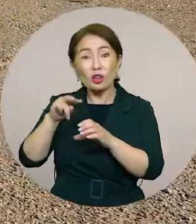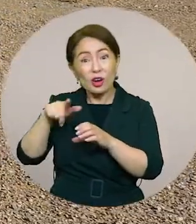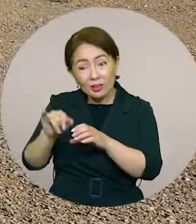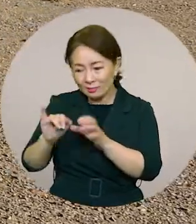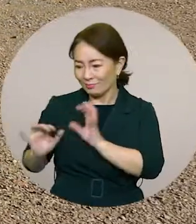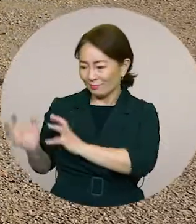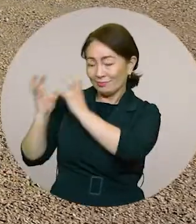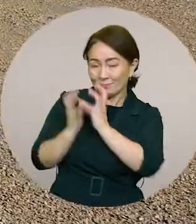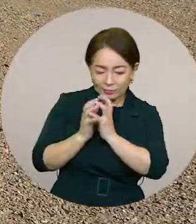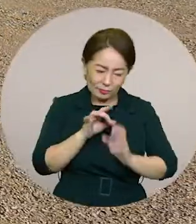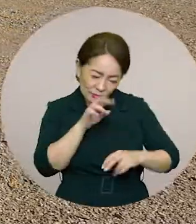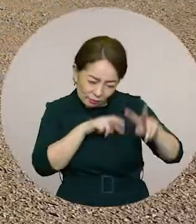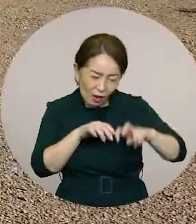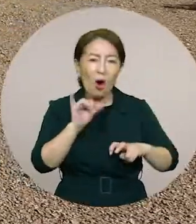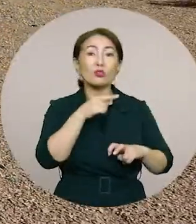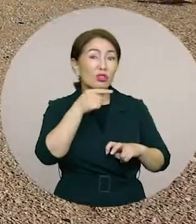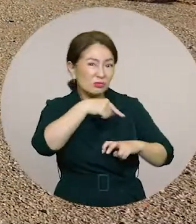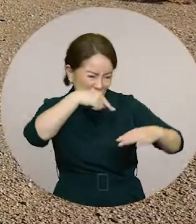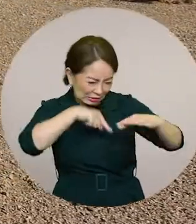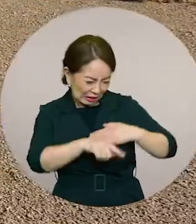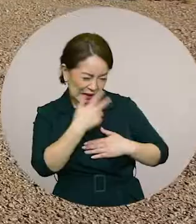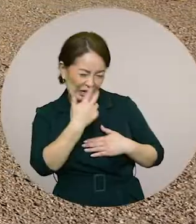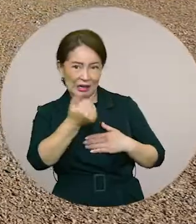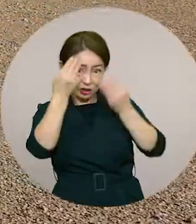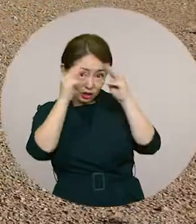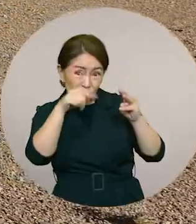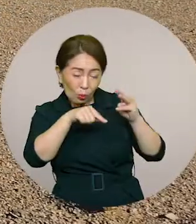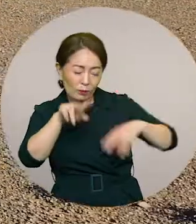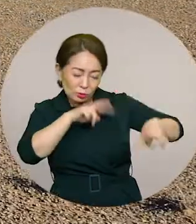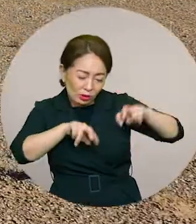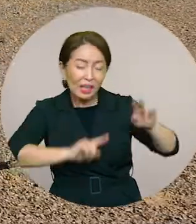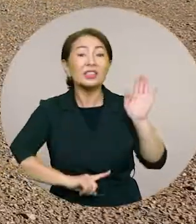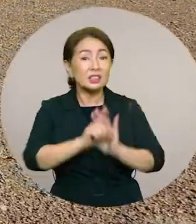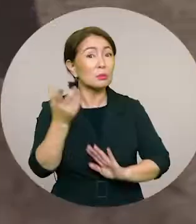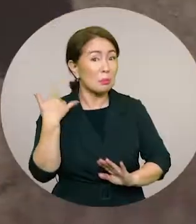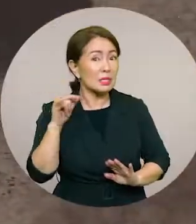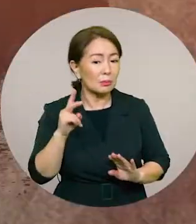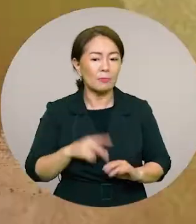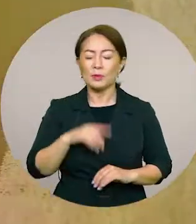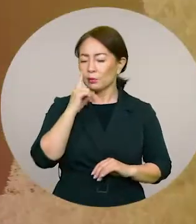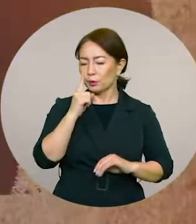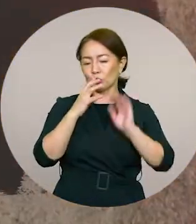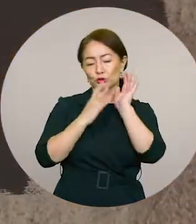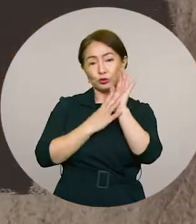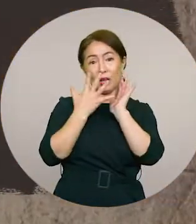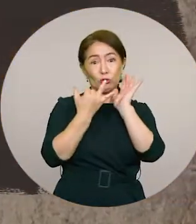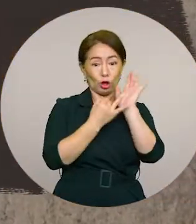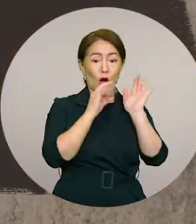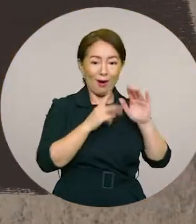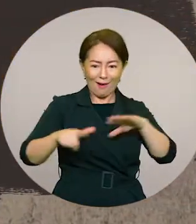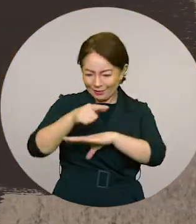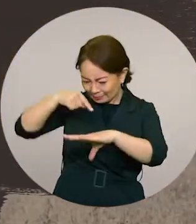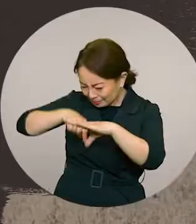улсад ирснээр оюу толгойн талаарх хамгийн анхны шинжлэх ухаанд судалгаанууд хийгдэж эхэлсэн. 1957 онд энэ